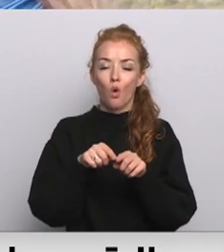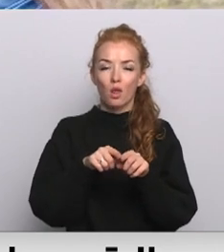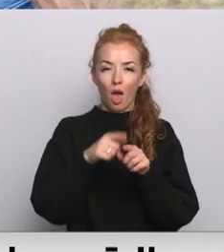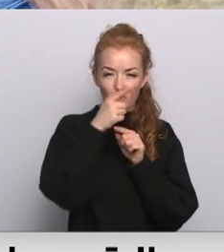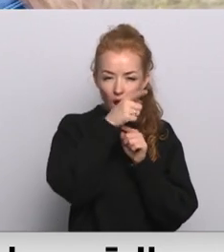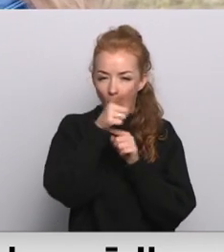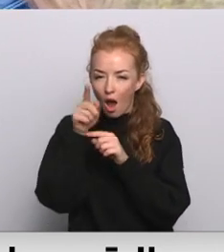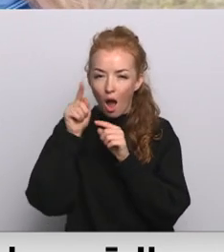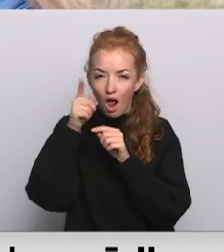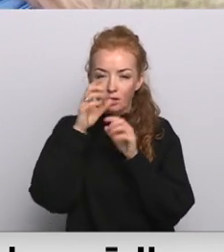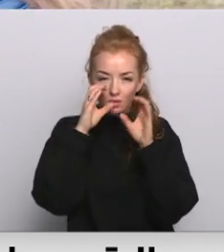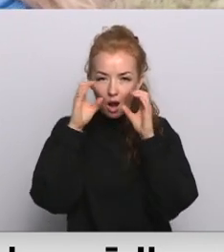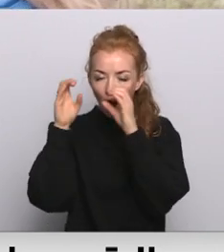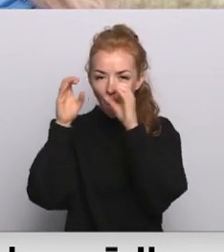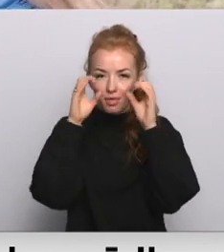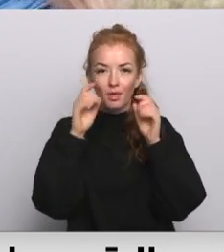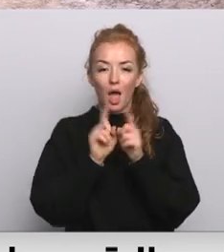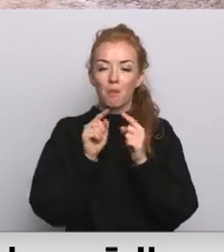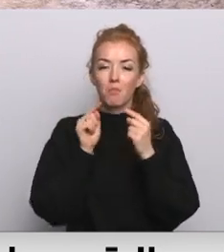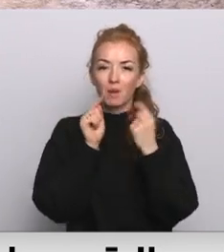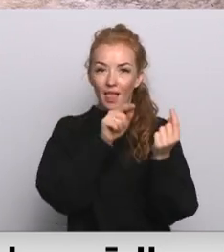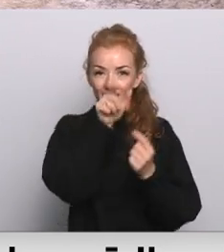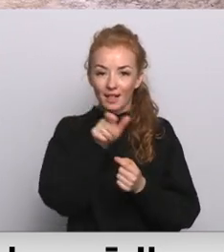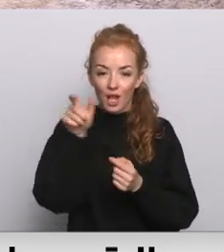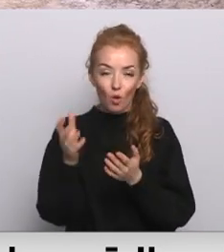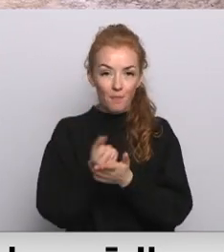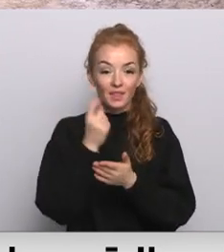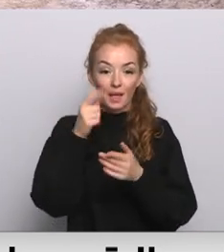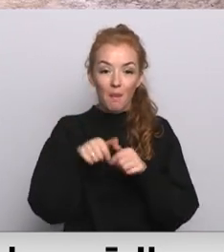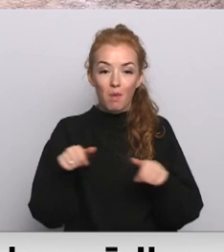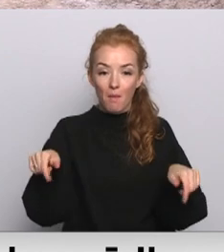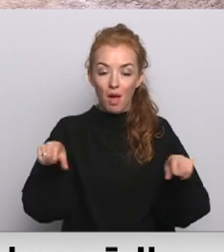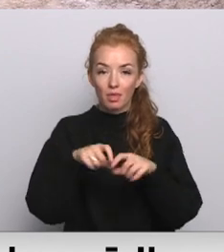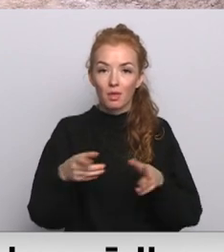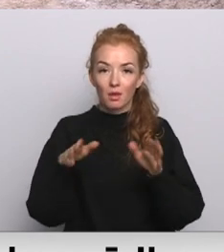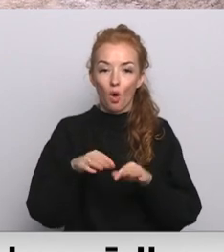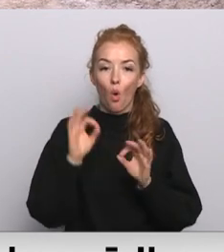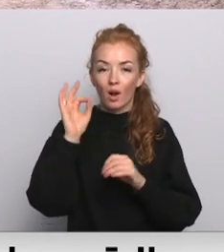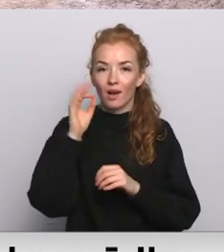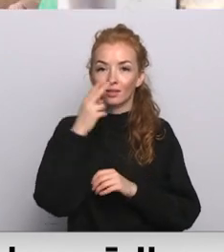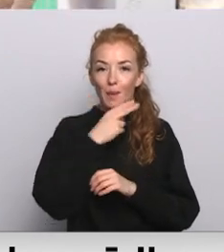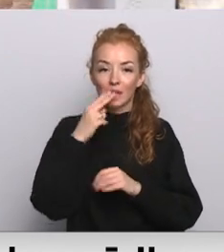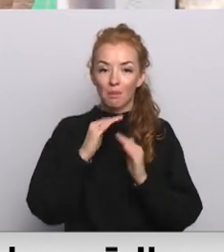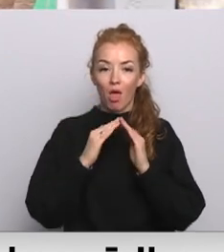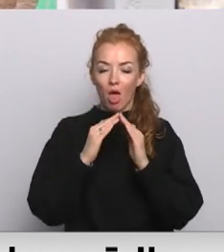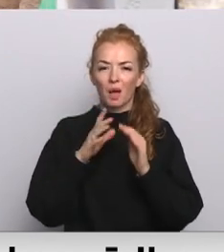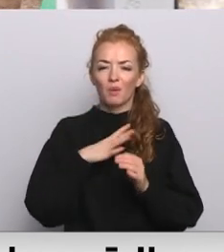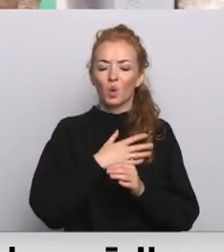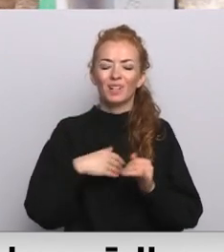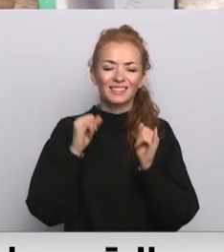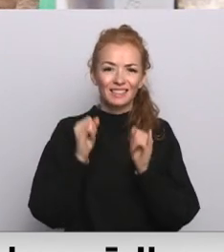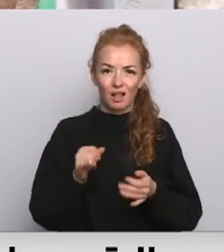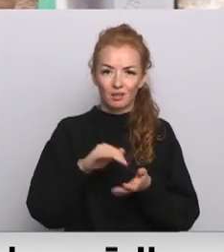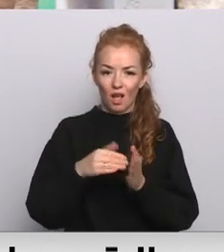tālskati, nosacīti pretinieku. Tikai pamati ir palikuši no oriģinālās saimniecības ēkas, tā bija tik sliktā